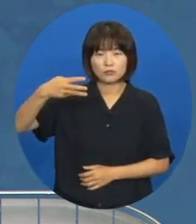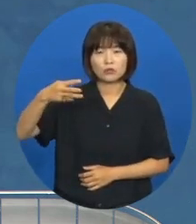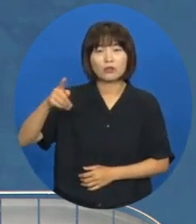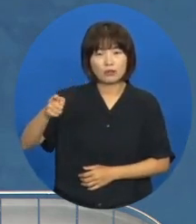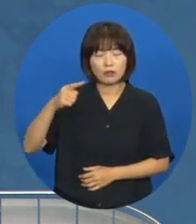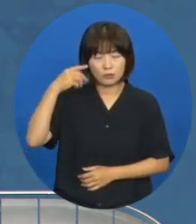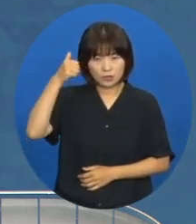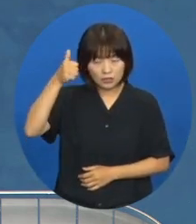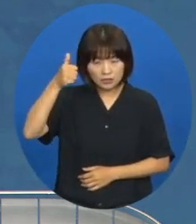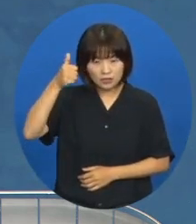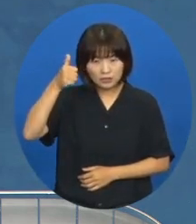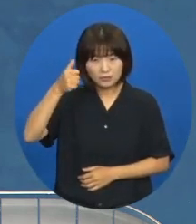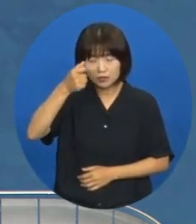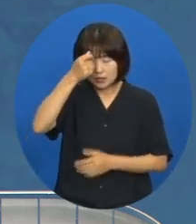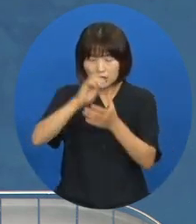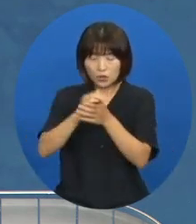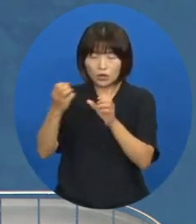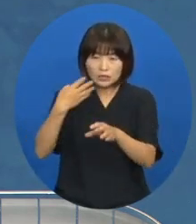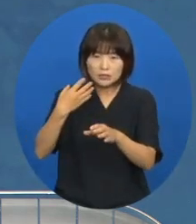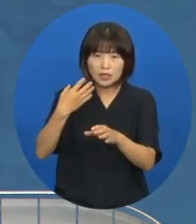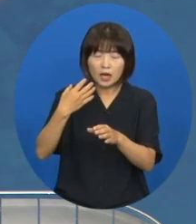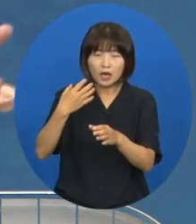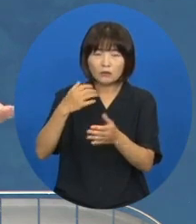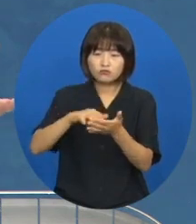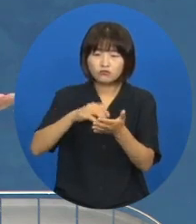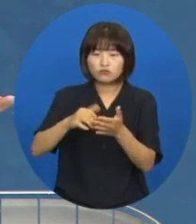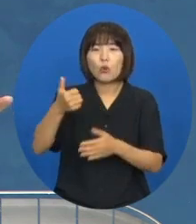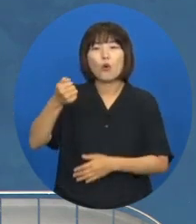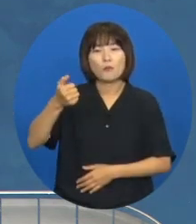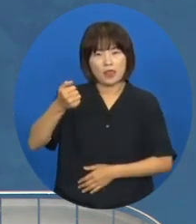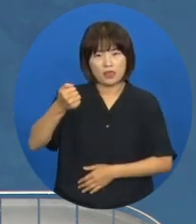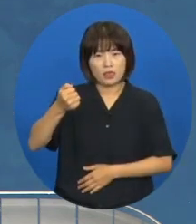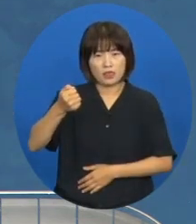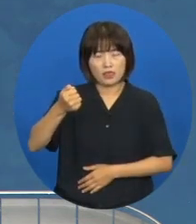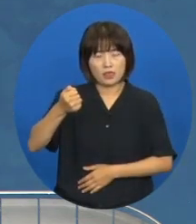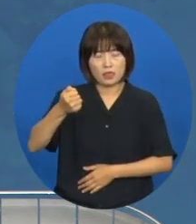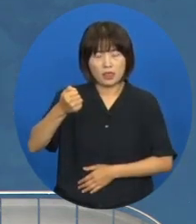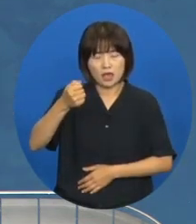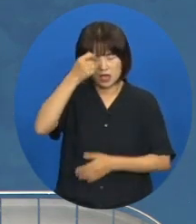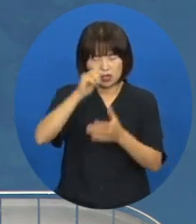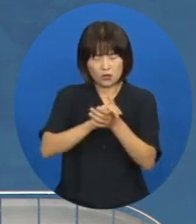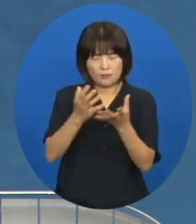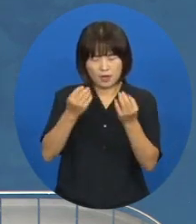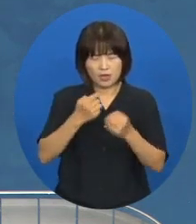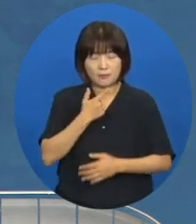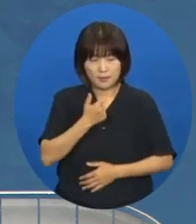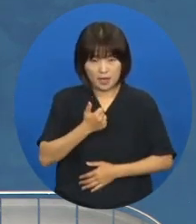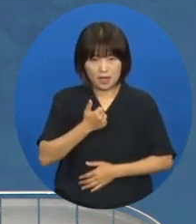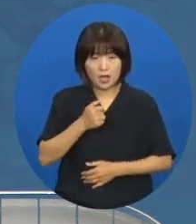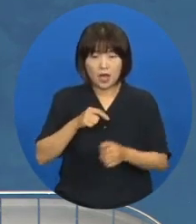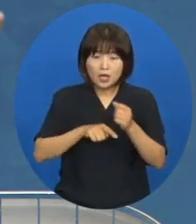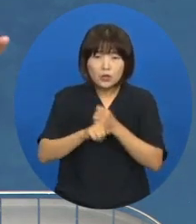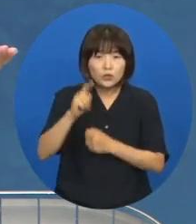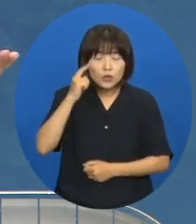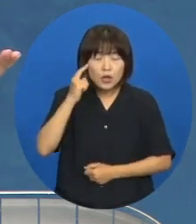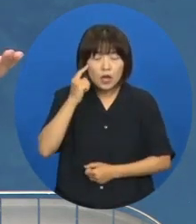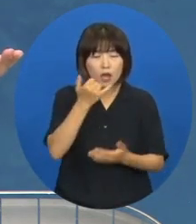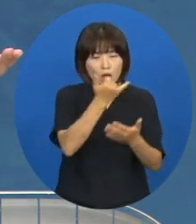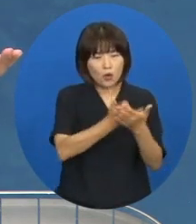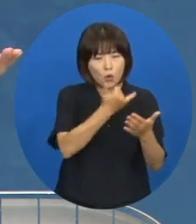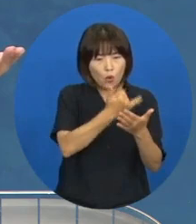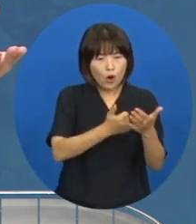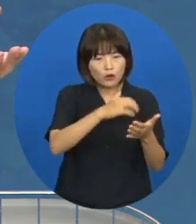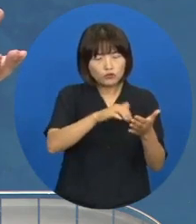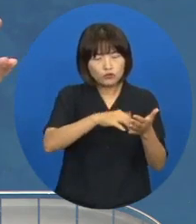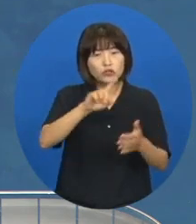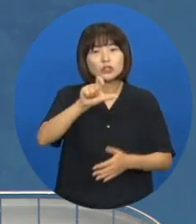번 기도 응답 받으신 분으로 유명한데 그렇게 기도를 많이 하셨어요. 이유는 고아를 무려 15만 명이나 먹여